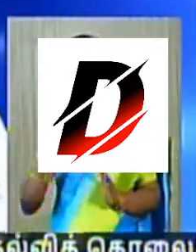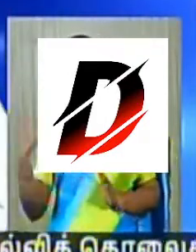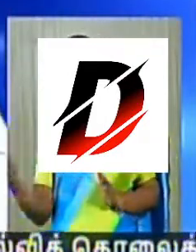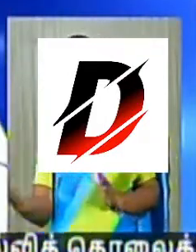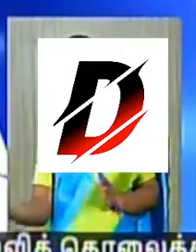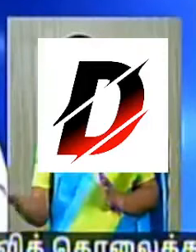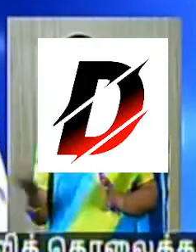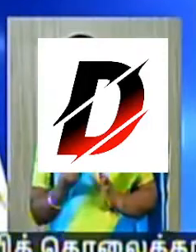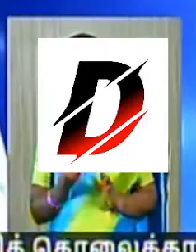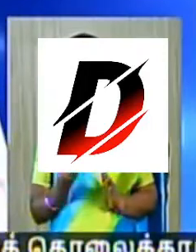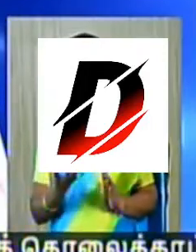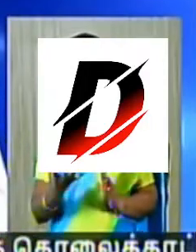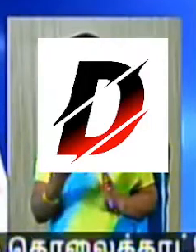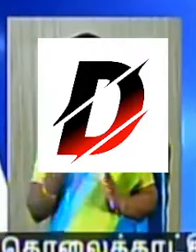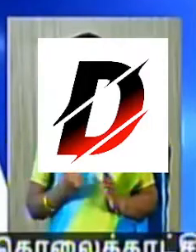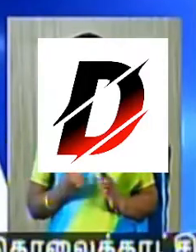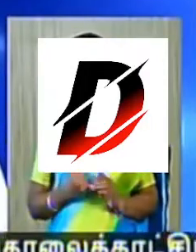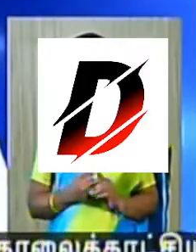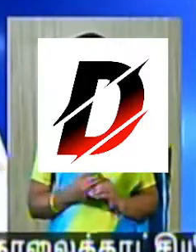3, 4, 5, 6 தான் வரும்.